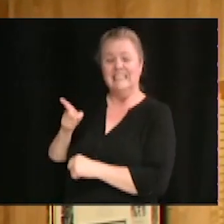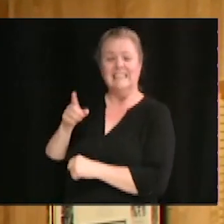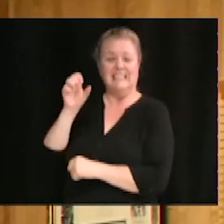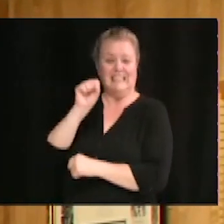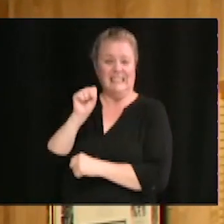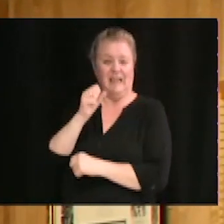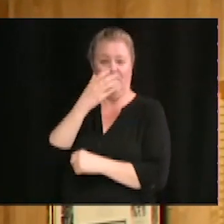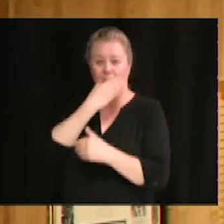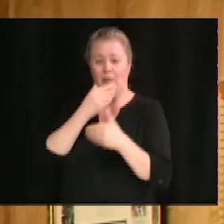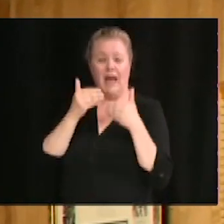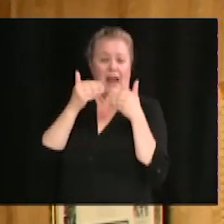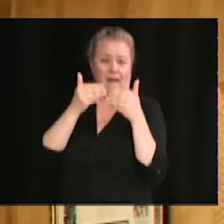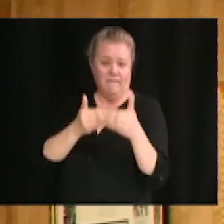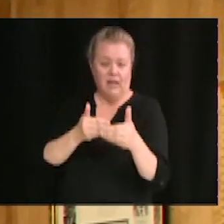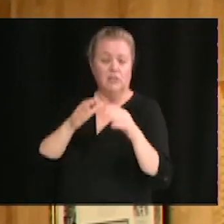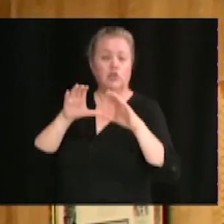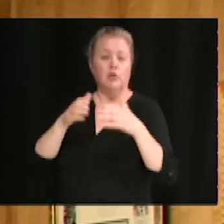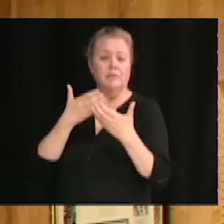Ce soir, nous